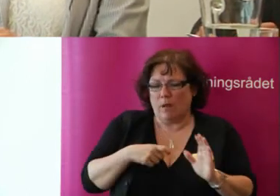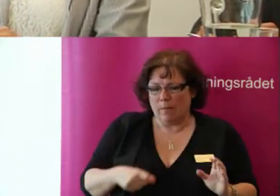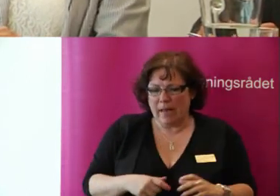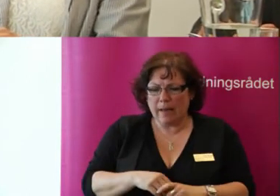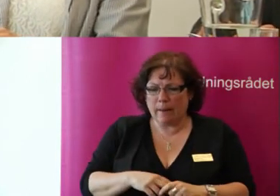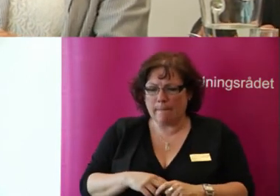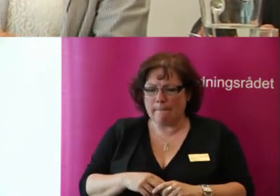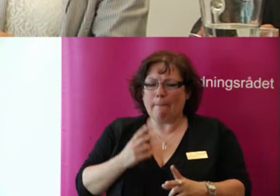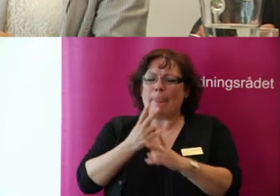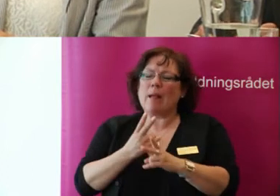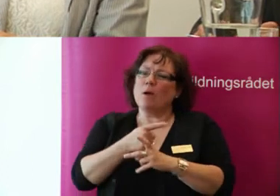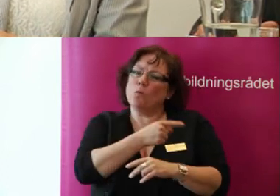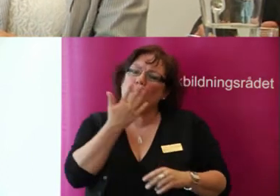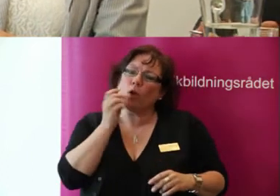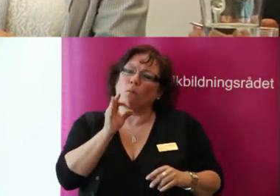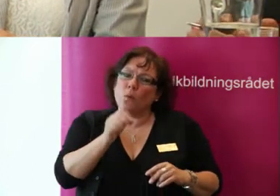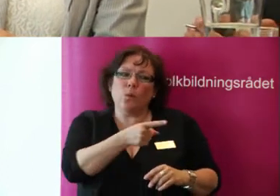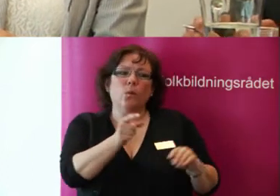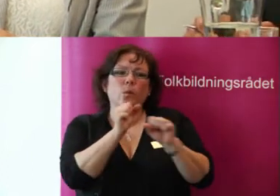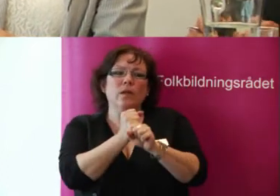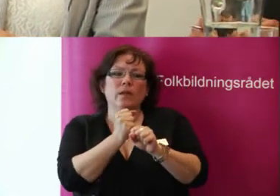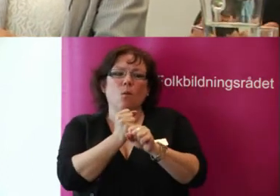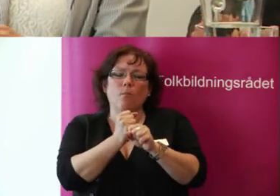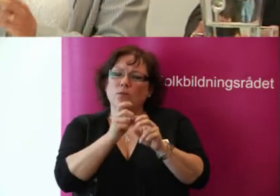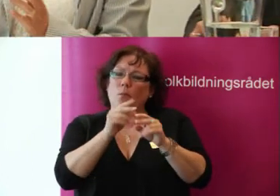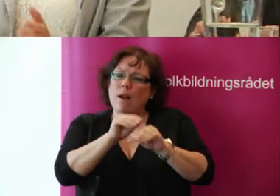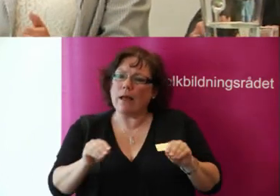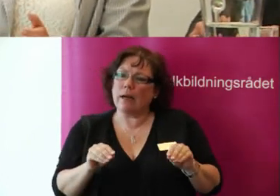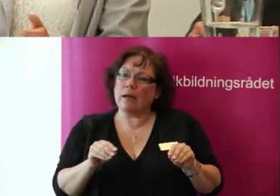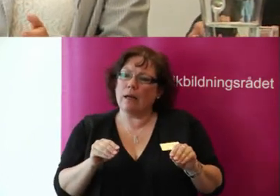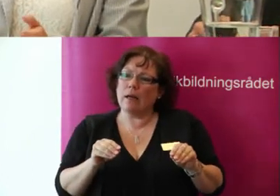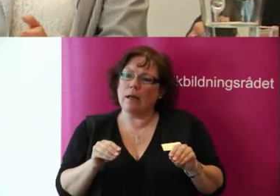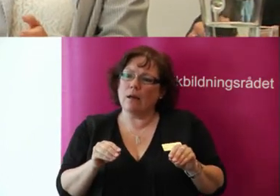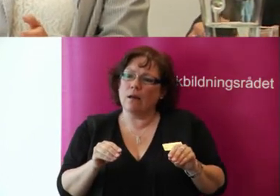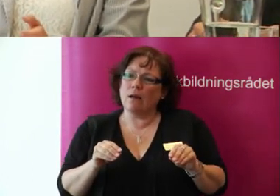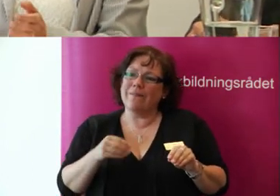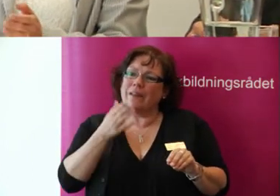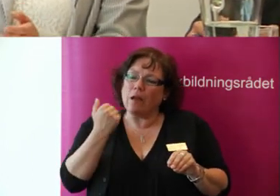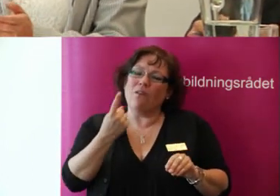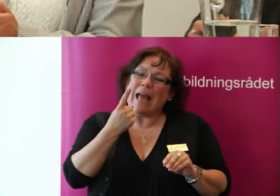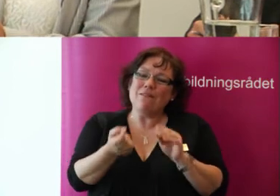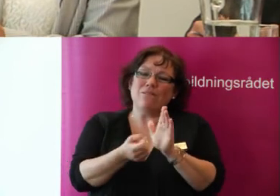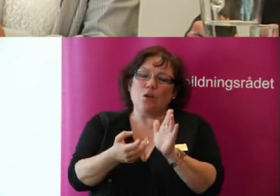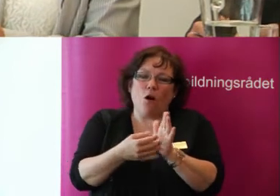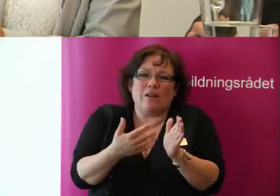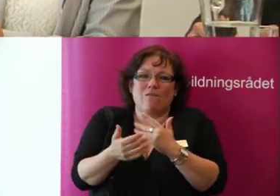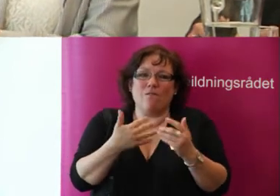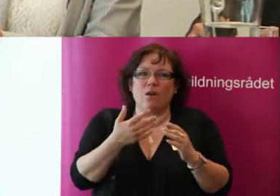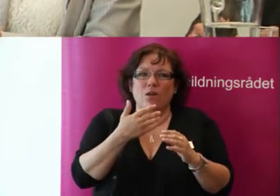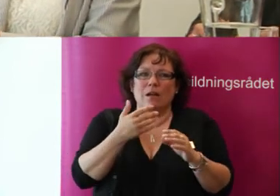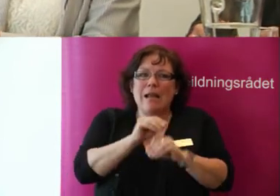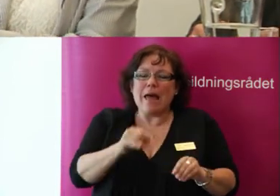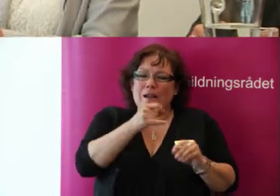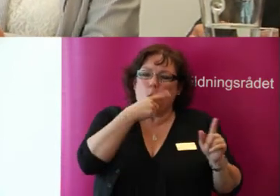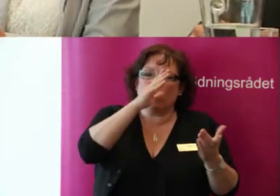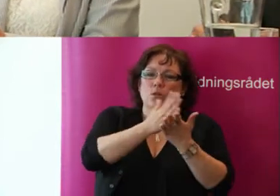när du talar om hur ni arbetar som lärare, så undrar, är det också det en förklaring till att folkhögskolor i Sverige kanske är lite mer, eller lärare vid